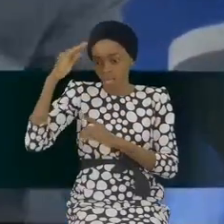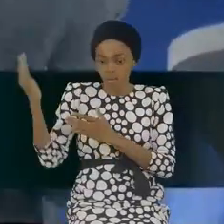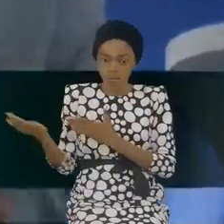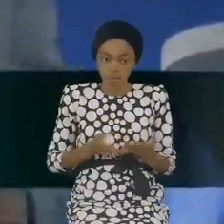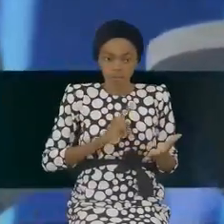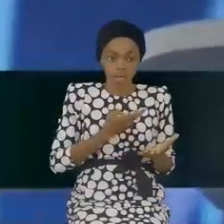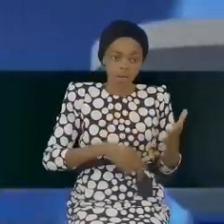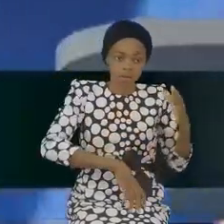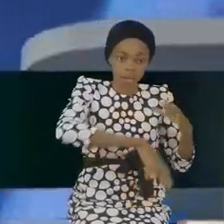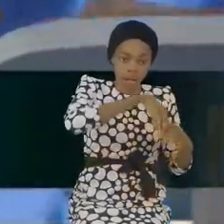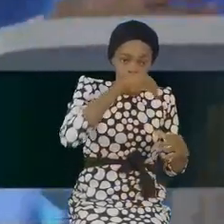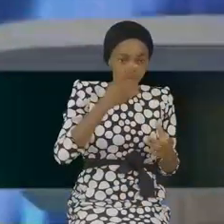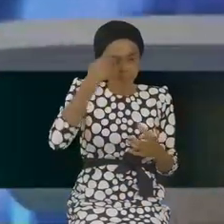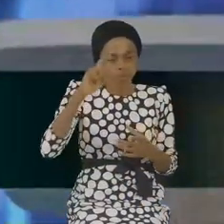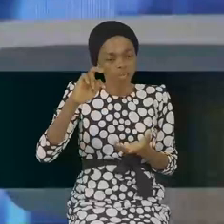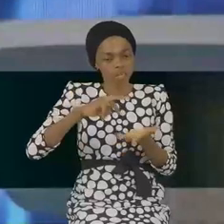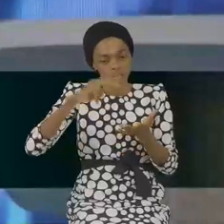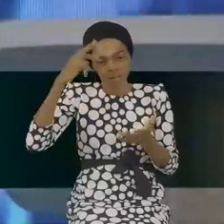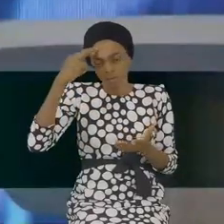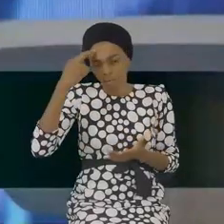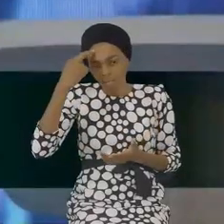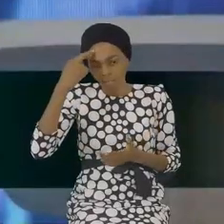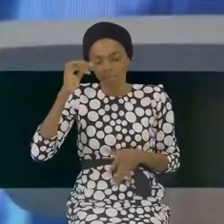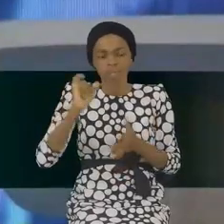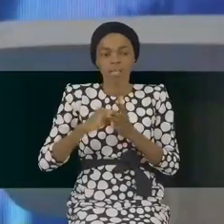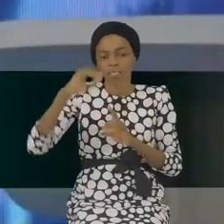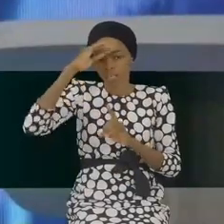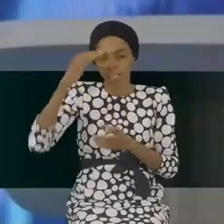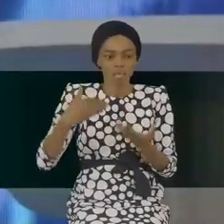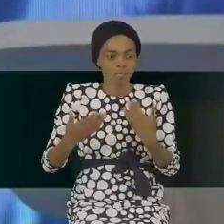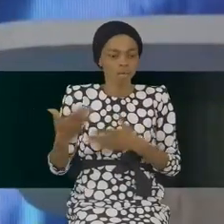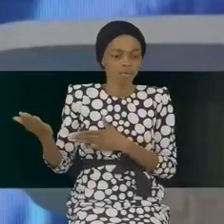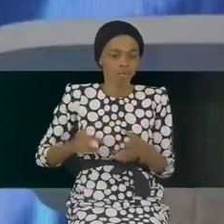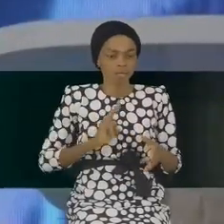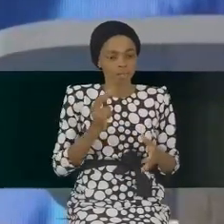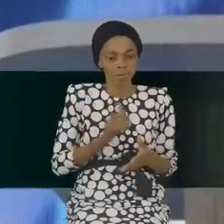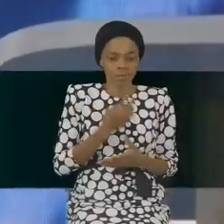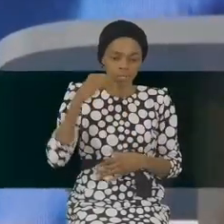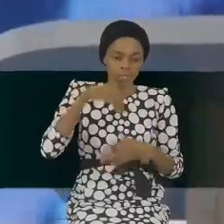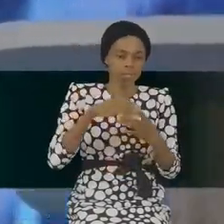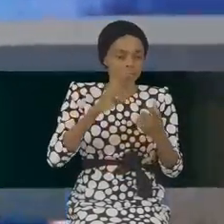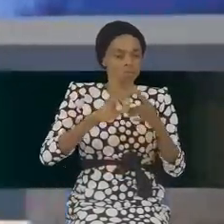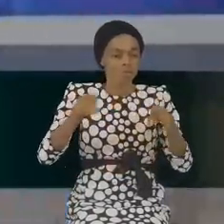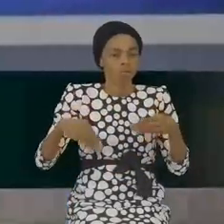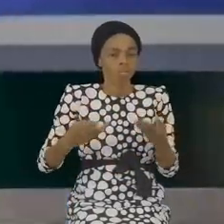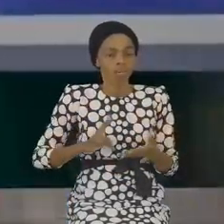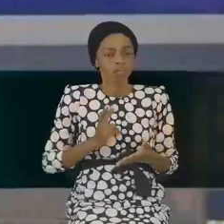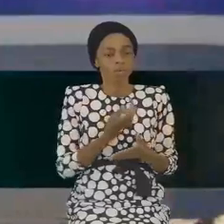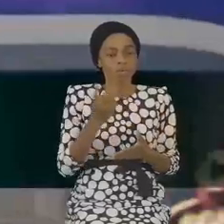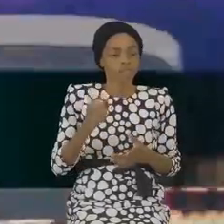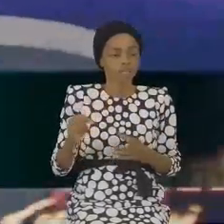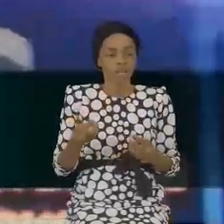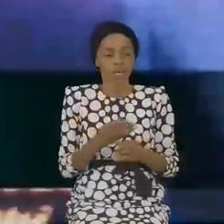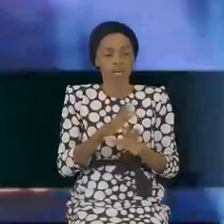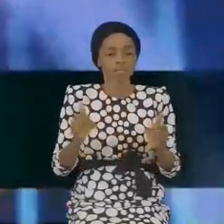dans le but de nous amener, de nous faire monter dans le pays qu'il avait juré à nos pères de nous